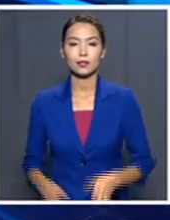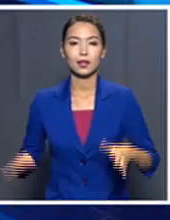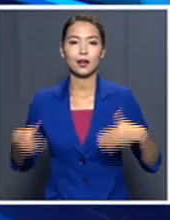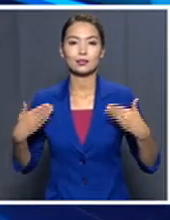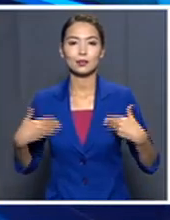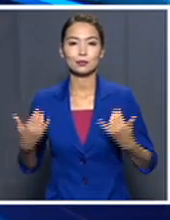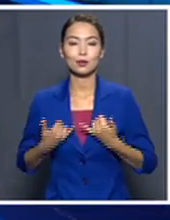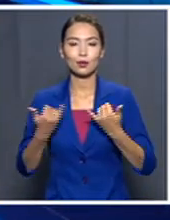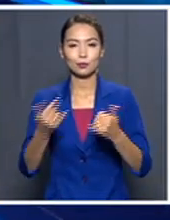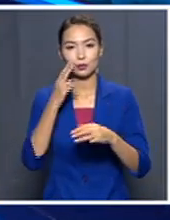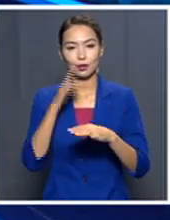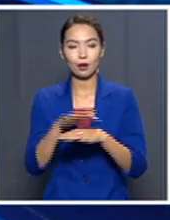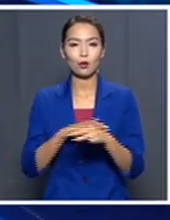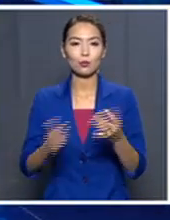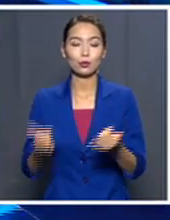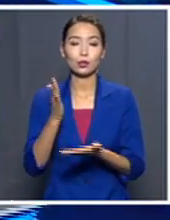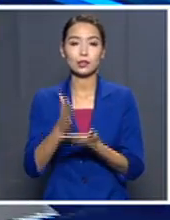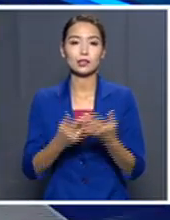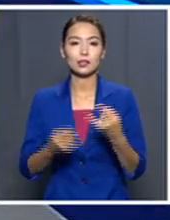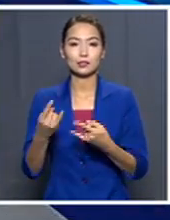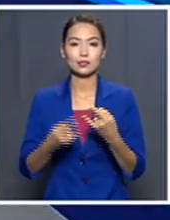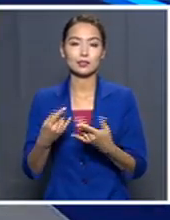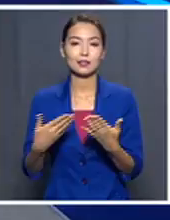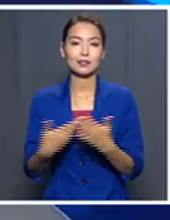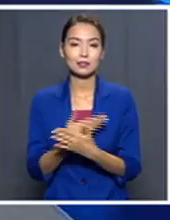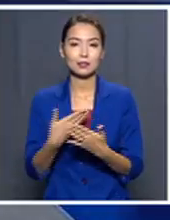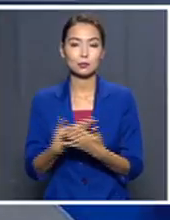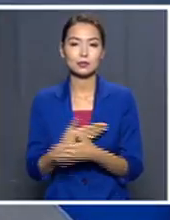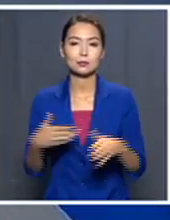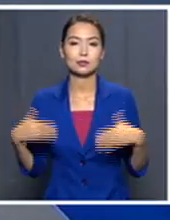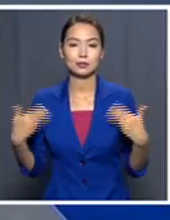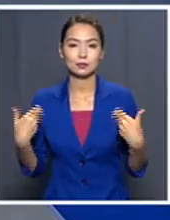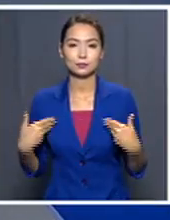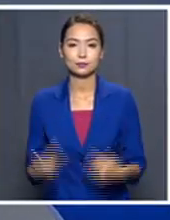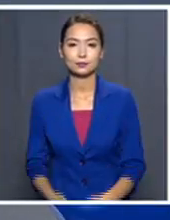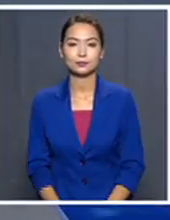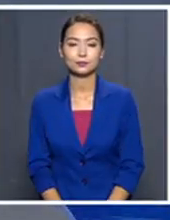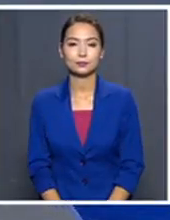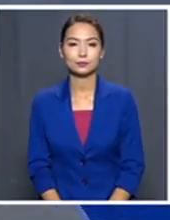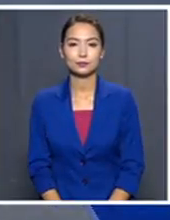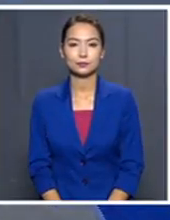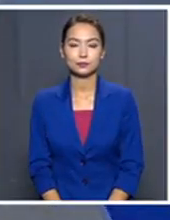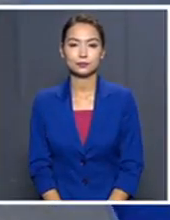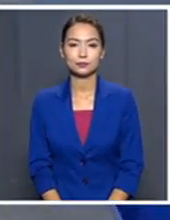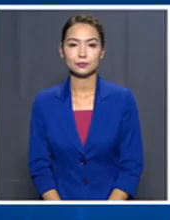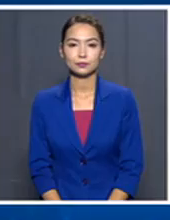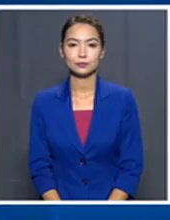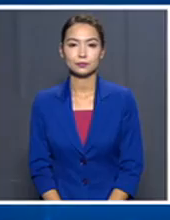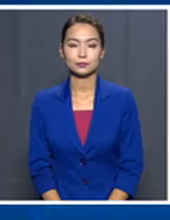Ассаламу алейкум, ардақты ағайын, тікелей эфирде ақпарат, студияда Шерхан Жамбылұлы және сурдо аудармашы Айдан Өтегенова.